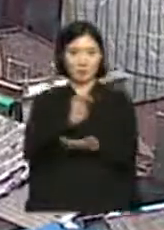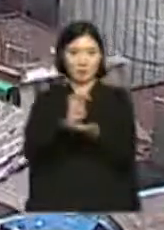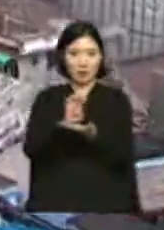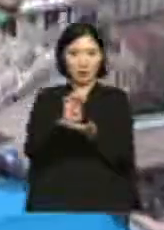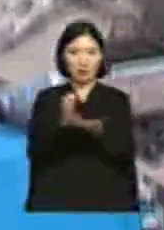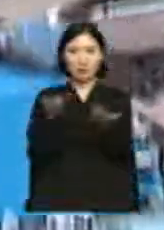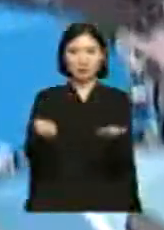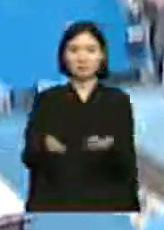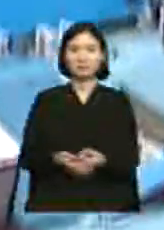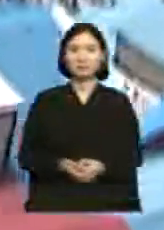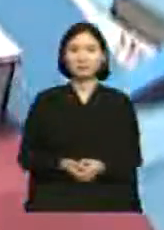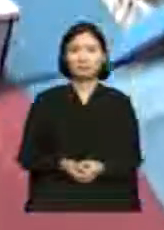증정합니다